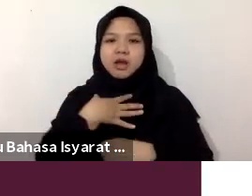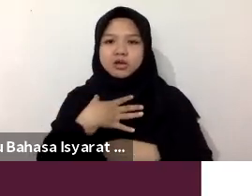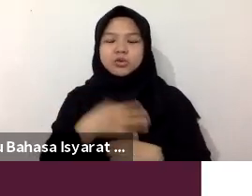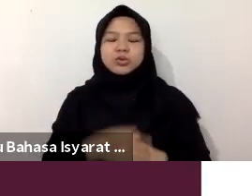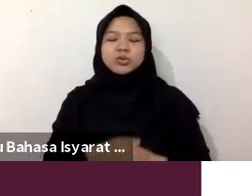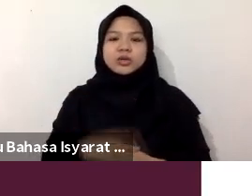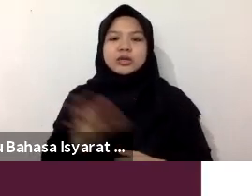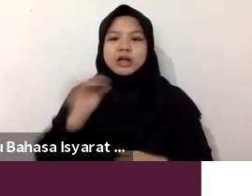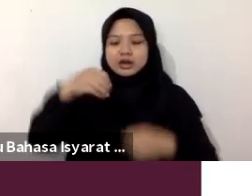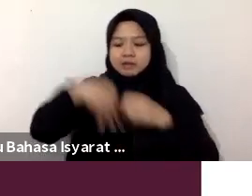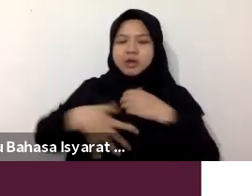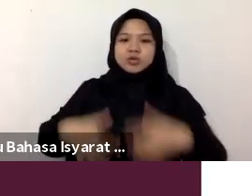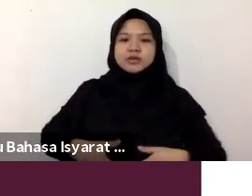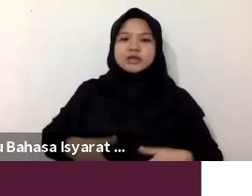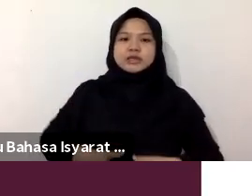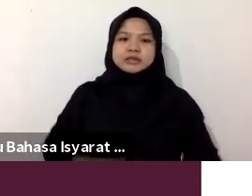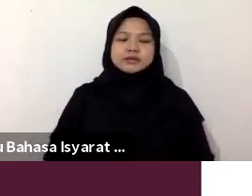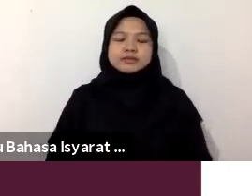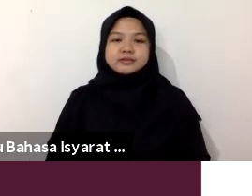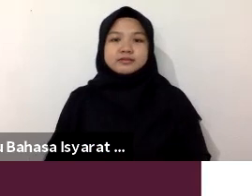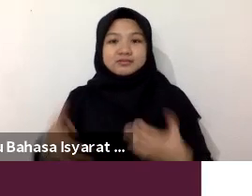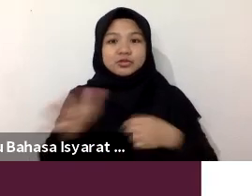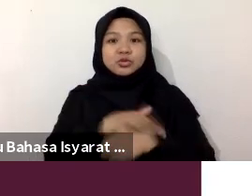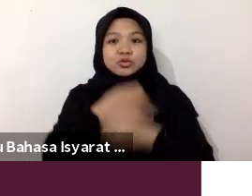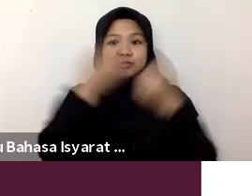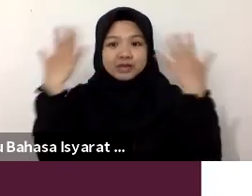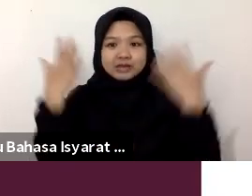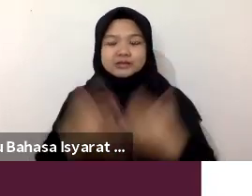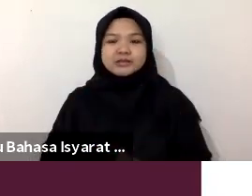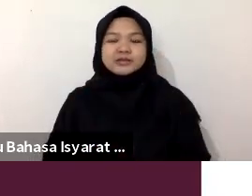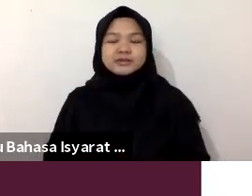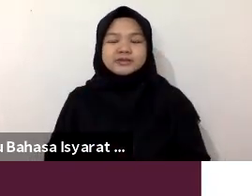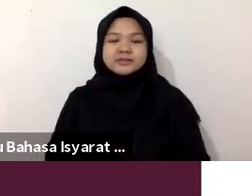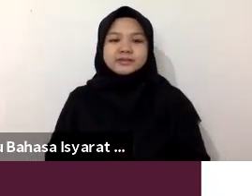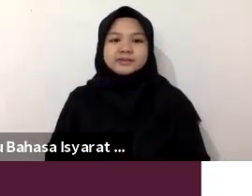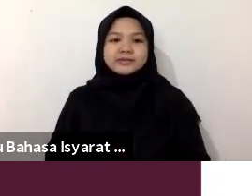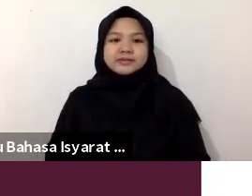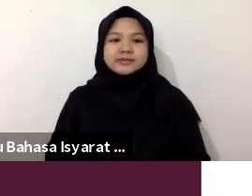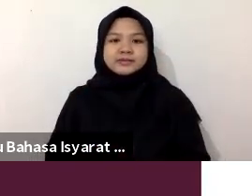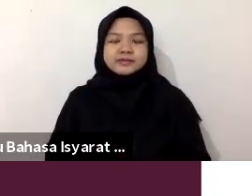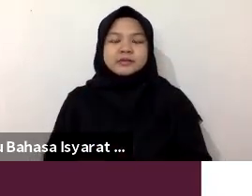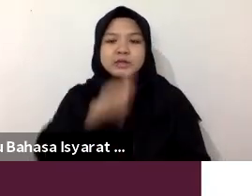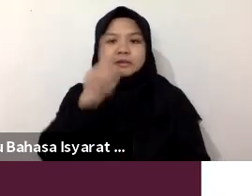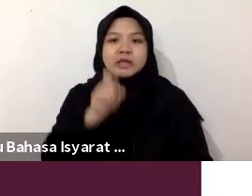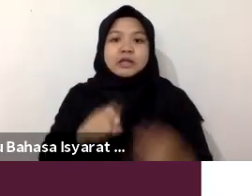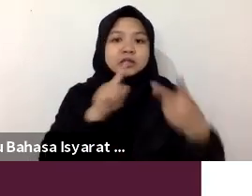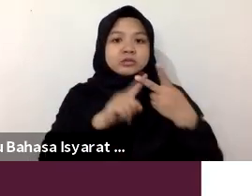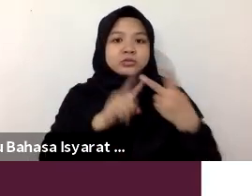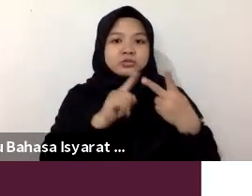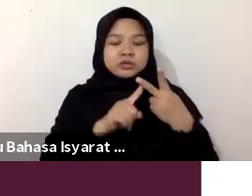kepada janin. Mungkin itu cukup jelas ya Bu Rara. Kemudian untuk pertanyaan kedua,